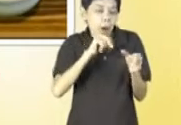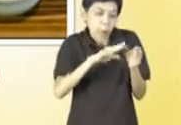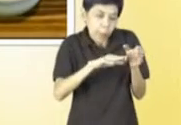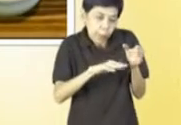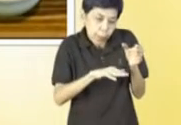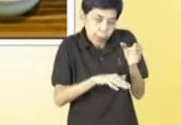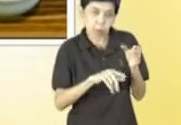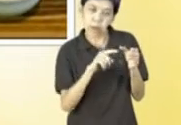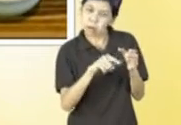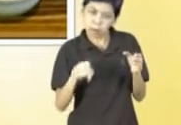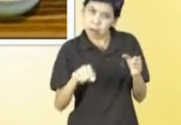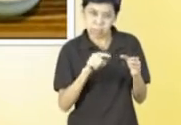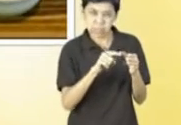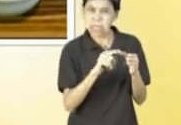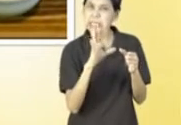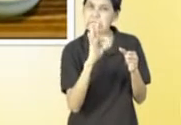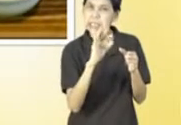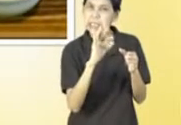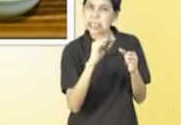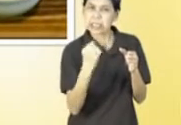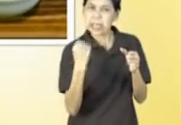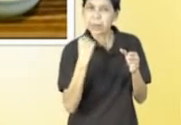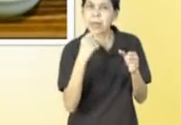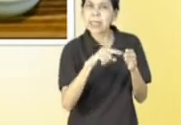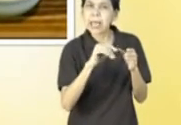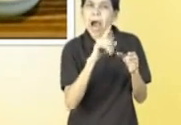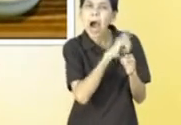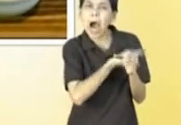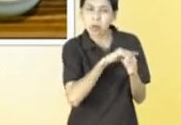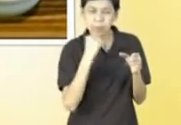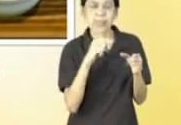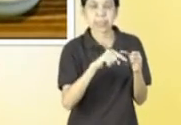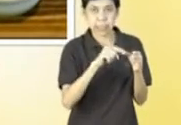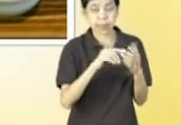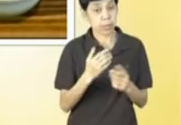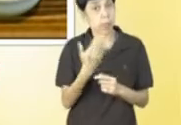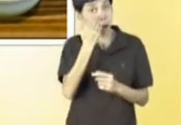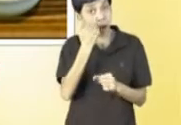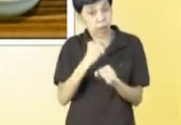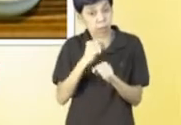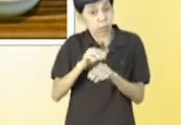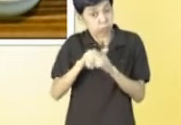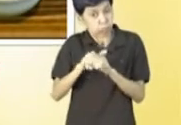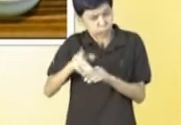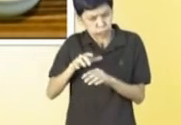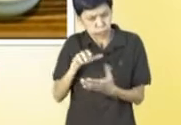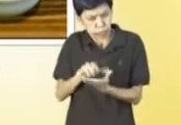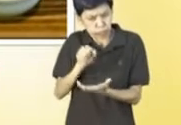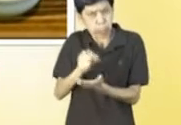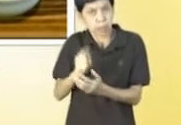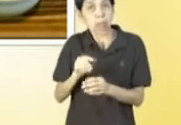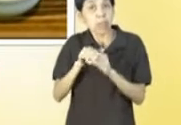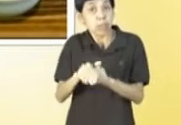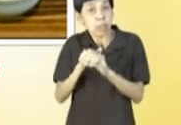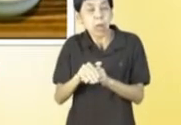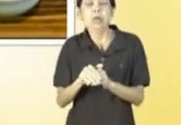รียบร้อย และนี่คือหัวหรือหาง นี่คือหัวกะทิครับ หัวกะทินะคะ หัวกะทิสดเพราะว่าทำไมเราถึงใช้กะทิสดเพราะว่ากะทิ